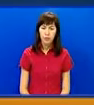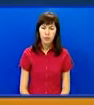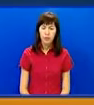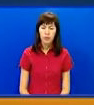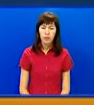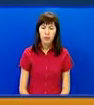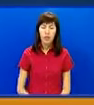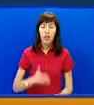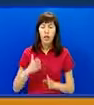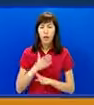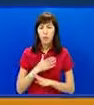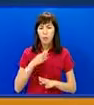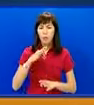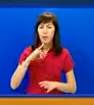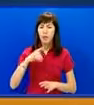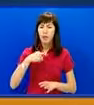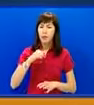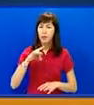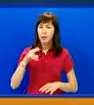там Линкин Парк, Рамштайн,